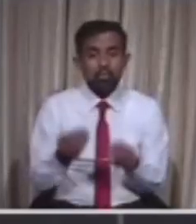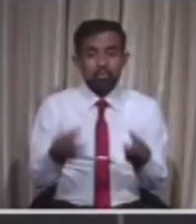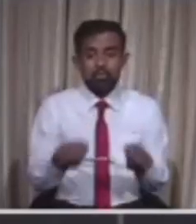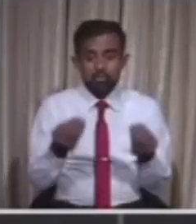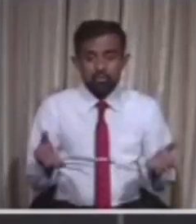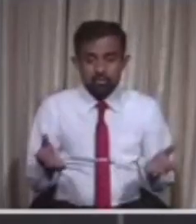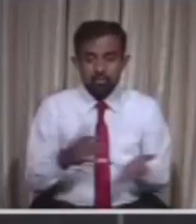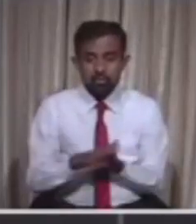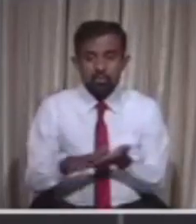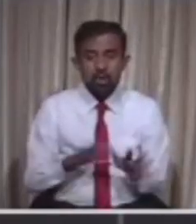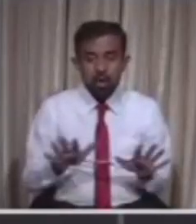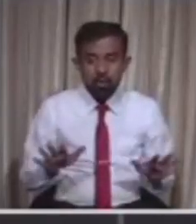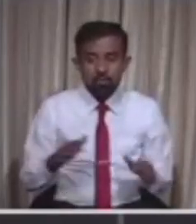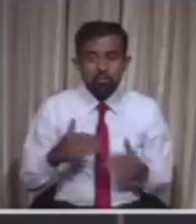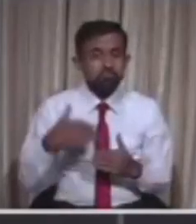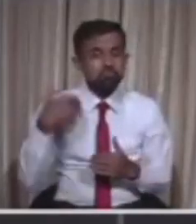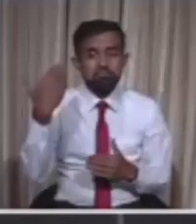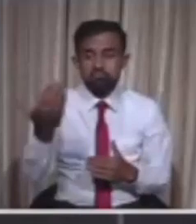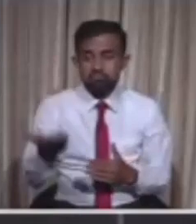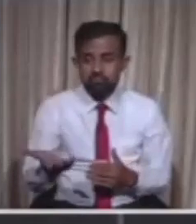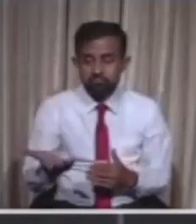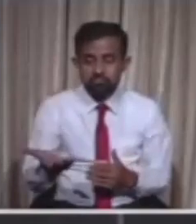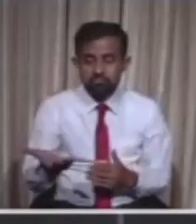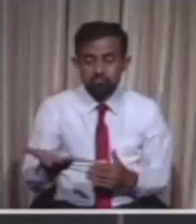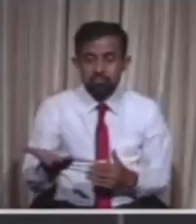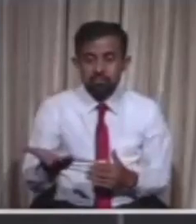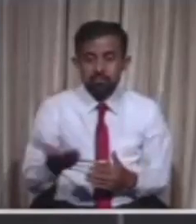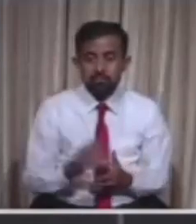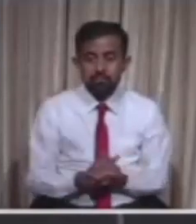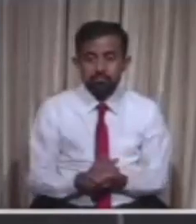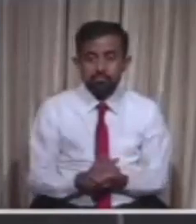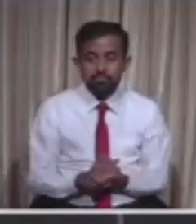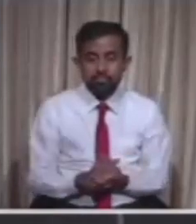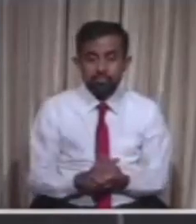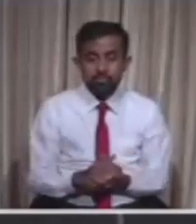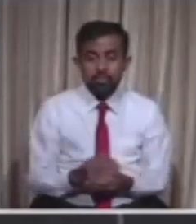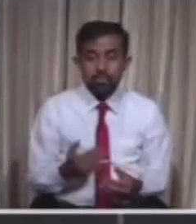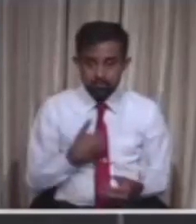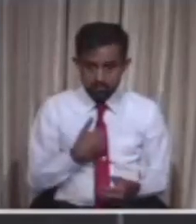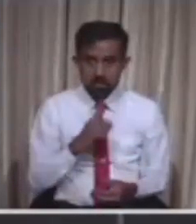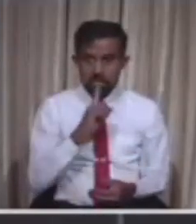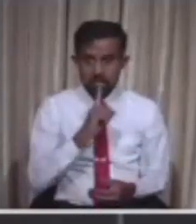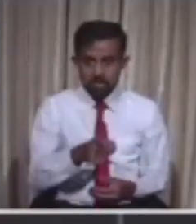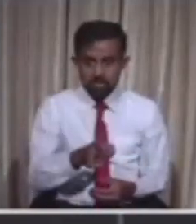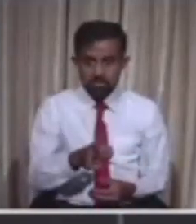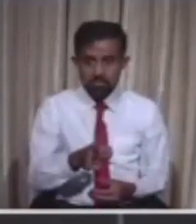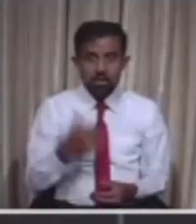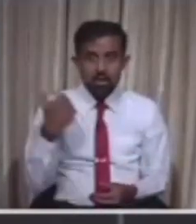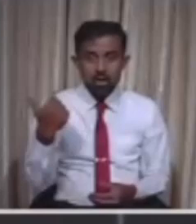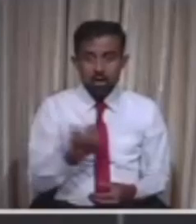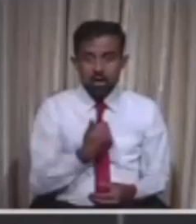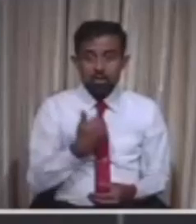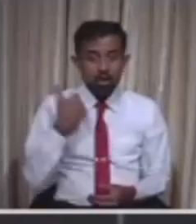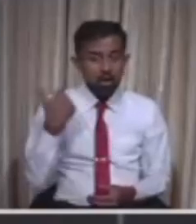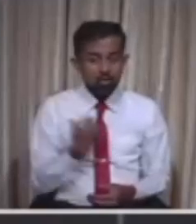ඒක කරන්න සූදානම් හැබැයි ඊට එහා යන්නවා මම ඉදිරිපත් කළා තියෙනවා නවීන